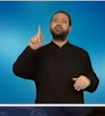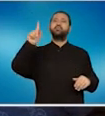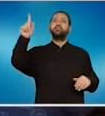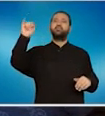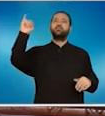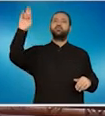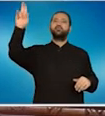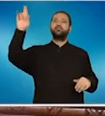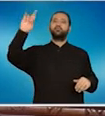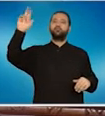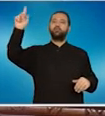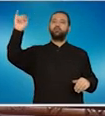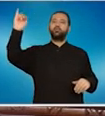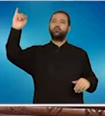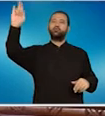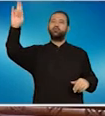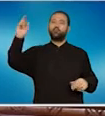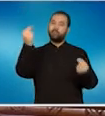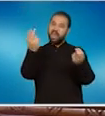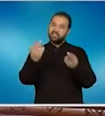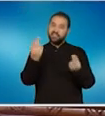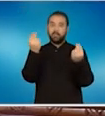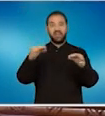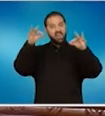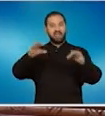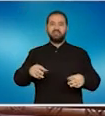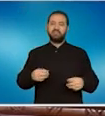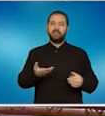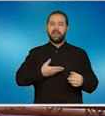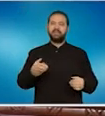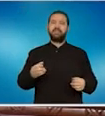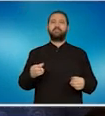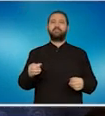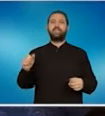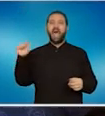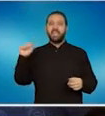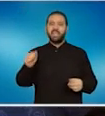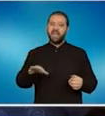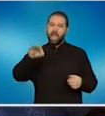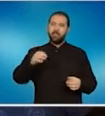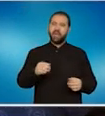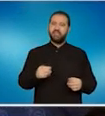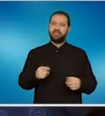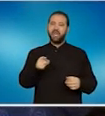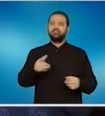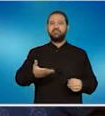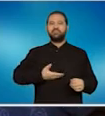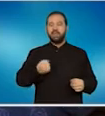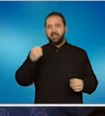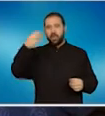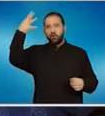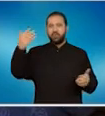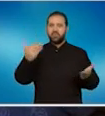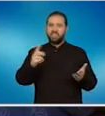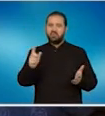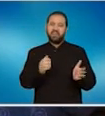Adrian, am ales personalitatea luminoasă a Părintelui Galeriu, un nume ce nu mai are